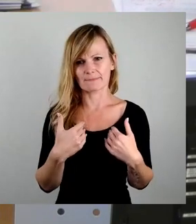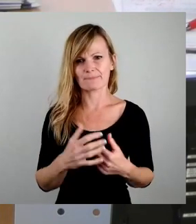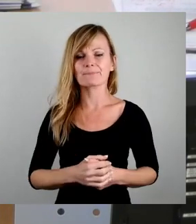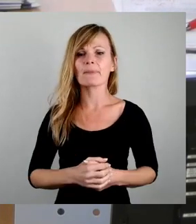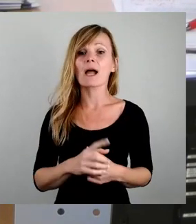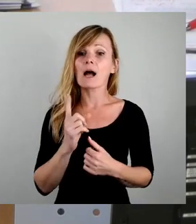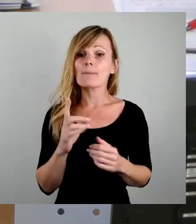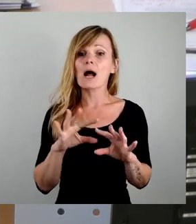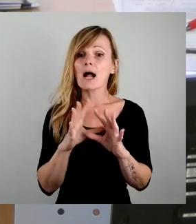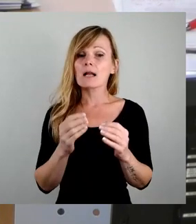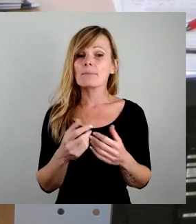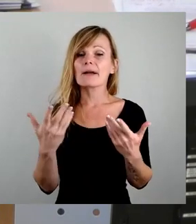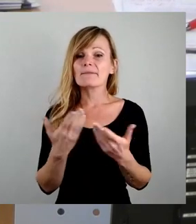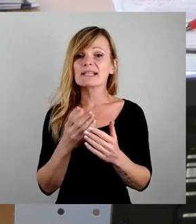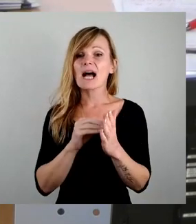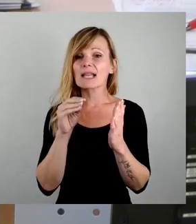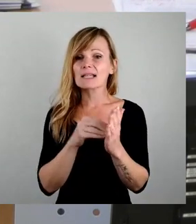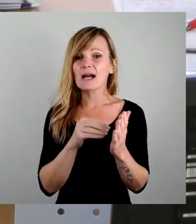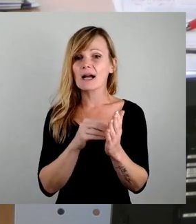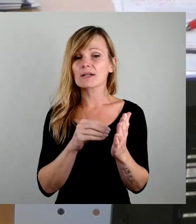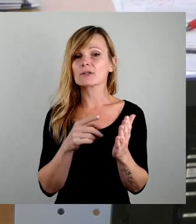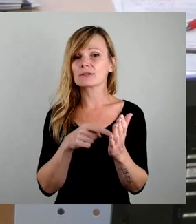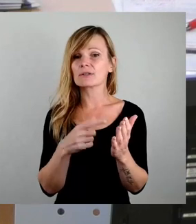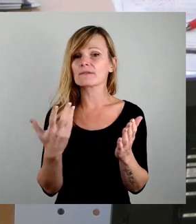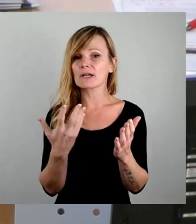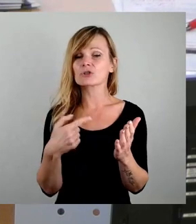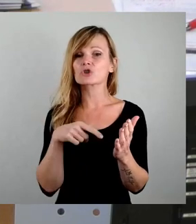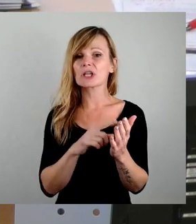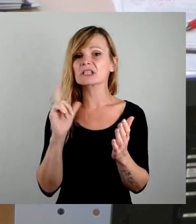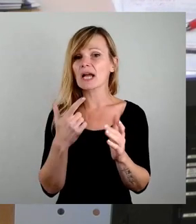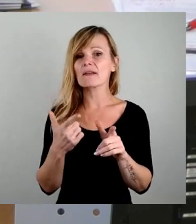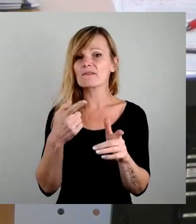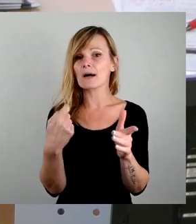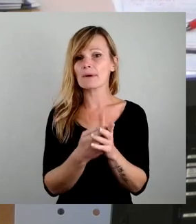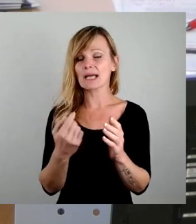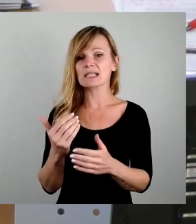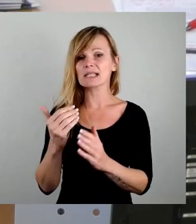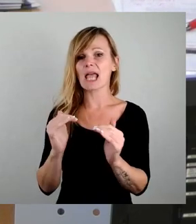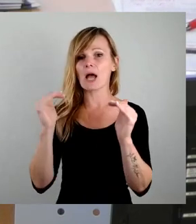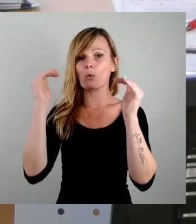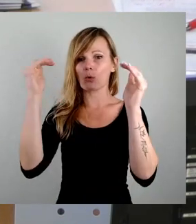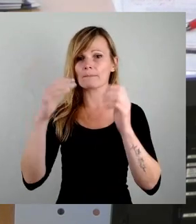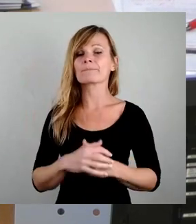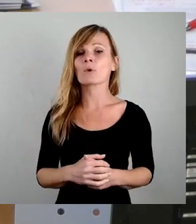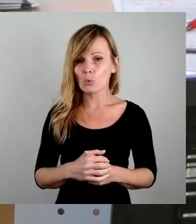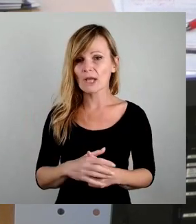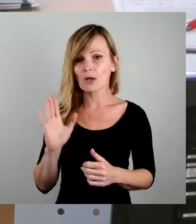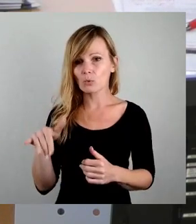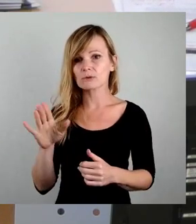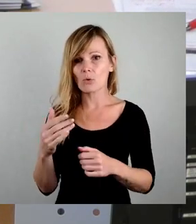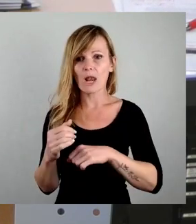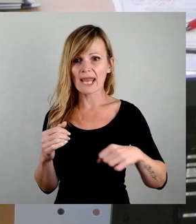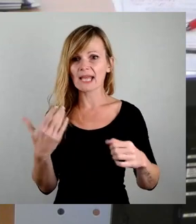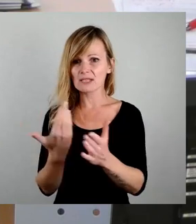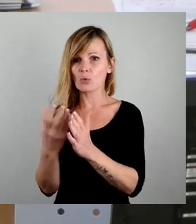was fehlt denn eigentlich in dem Antrag ja, von den Linken? Da steht drin, wir wollen keine Vorpreiserhöhung. Die haben aber nie geschrieben, wo sie Geld hernehmen. Nichts, gar nichts.